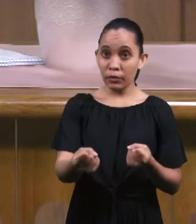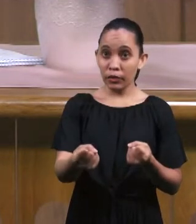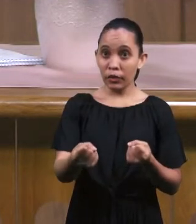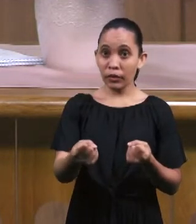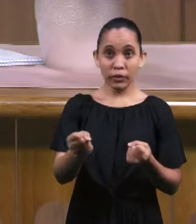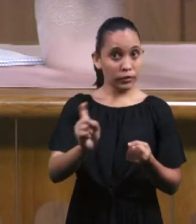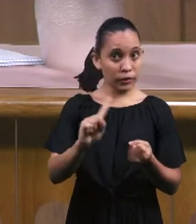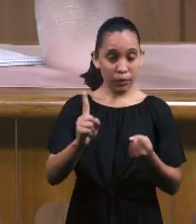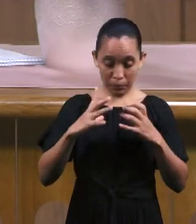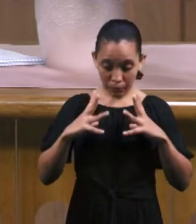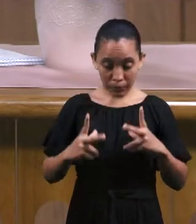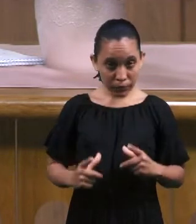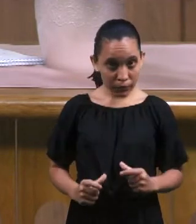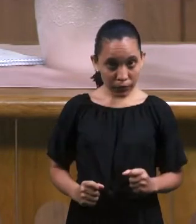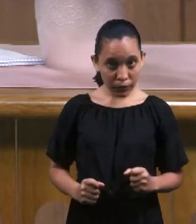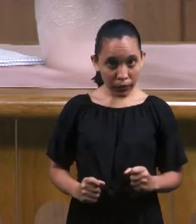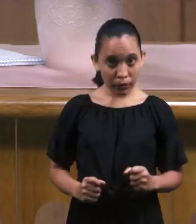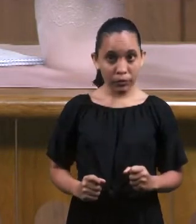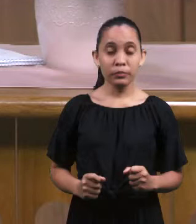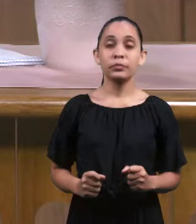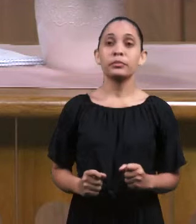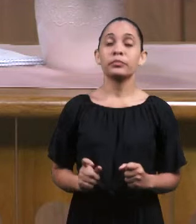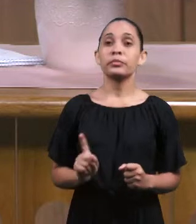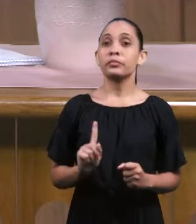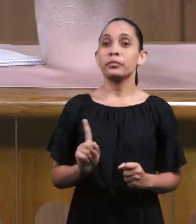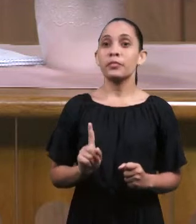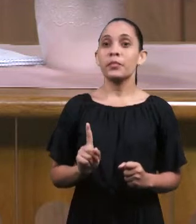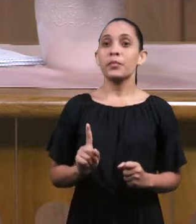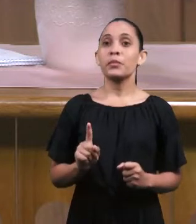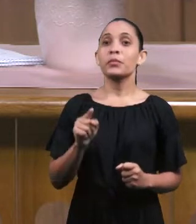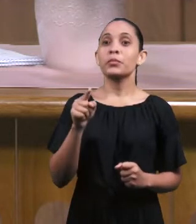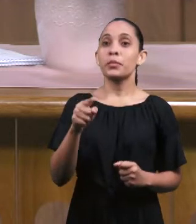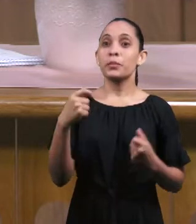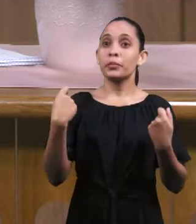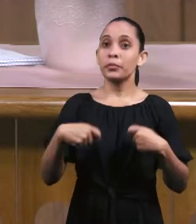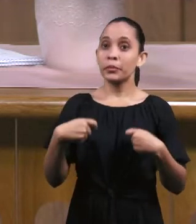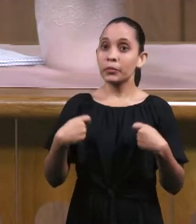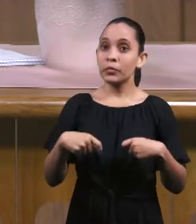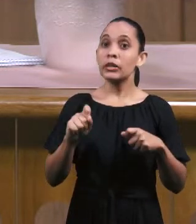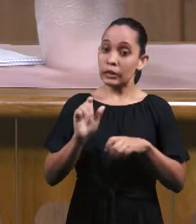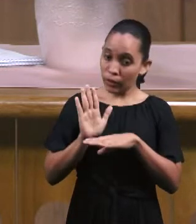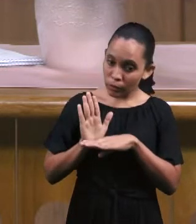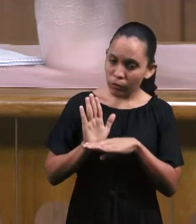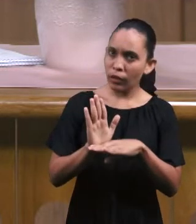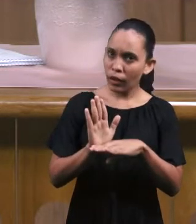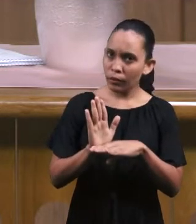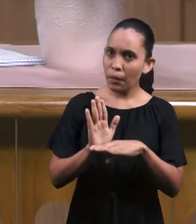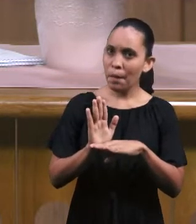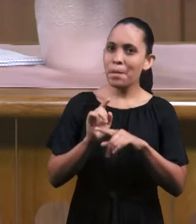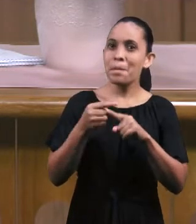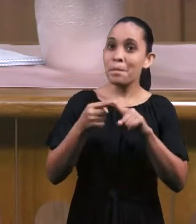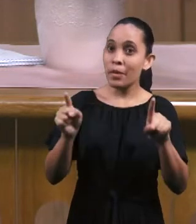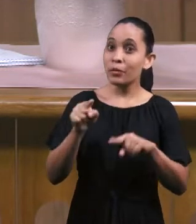pour vous sanctifier. Vous devez être aidé, mais vous devez connaître la parole.